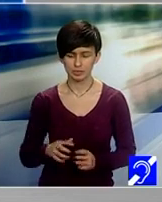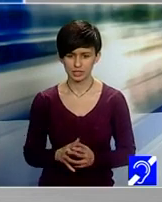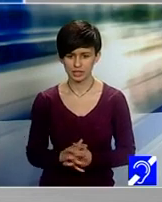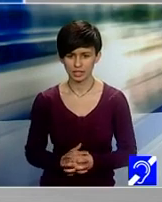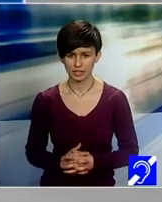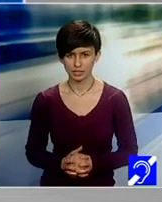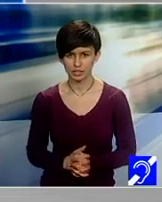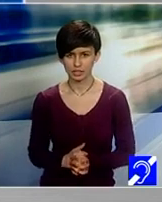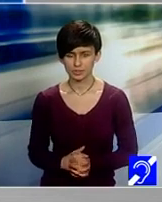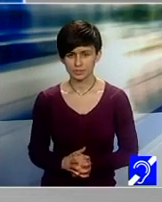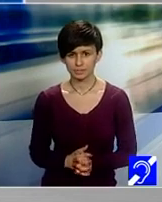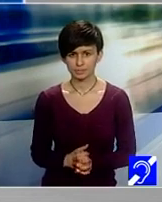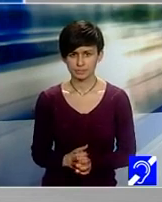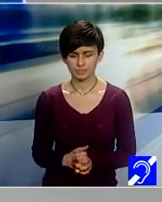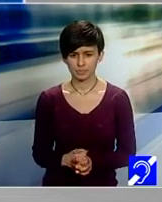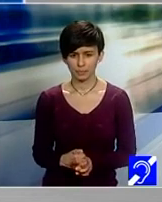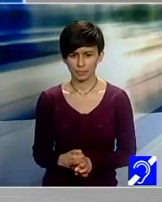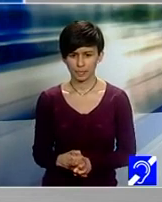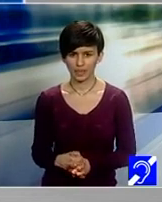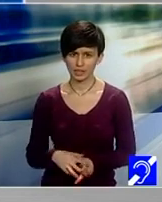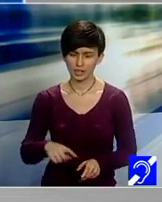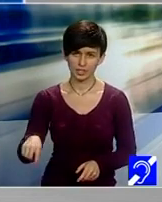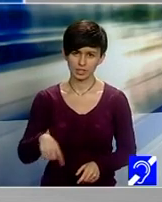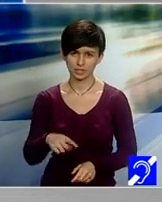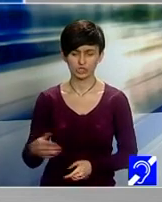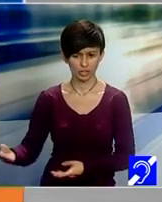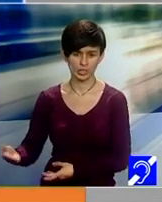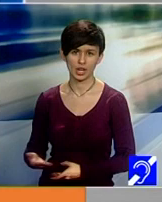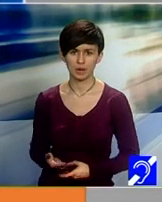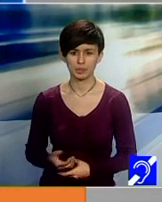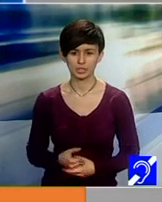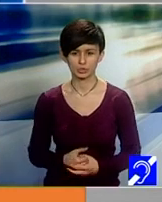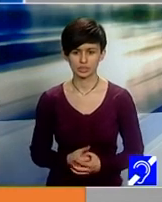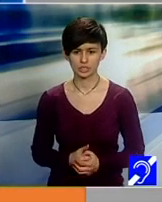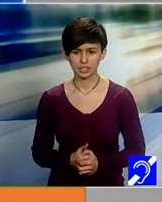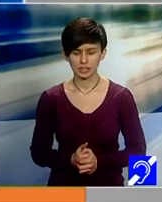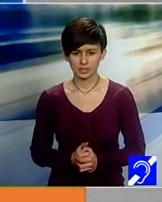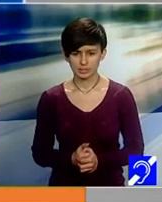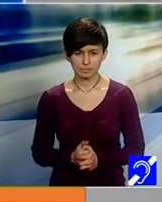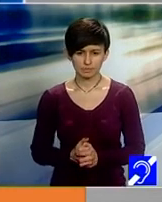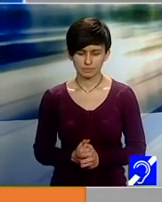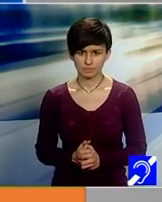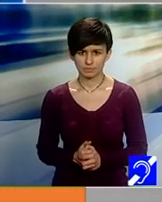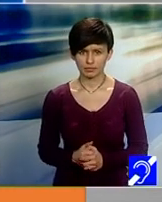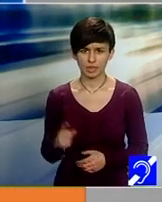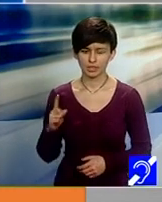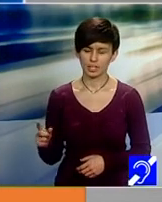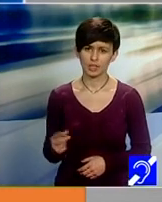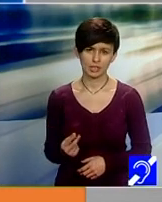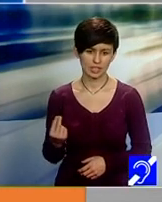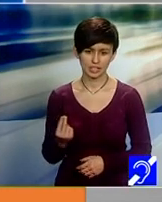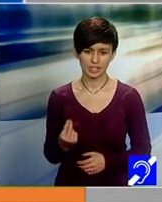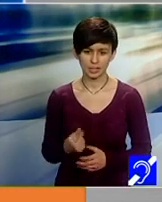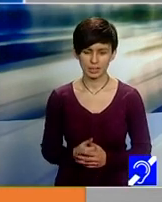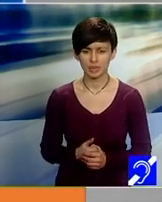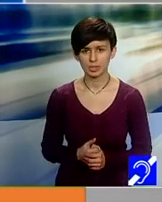în care și noi am adus, acum din Africa e cam greu să popularizeze semințe în România, dar invers merge mai bine pentru că e mai cald, dar și